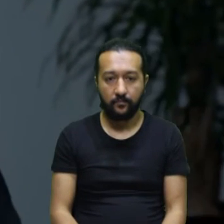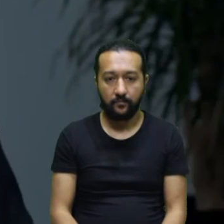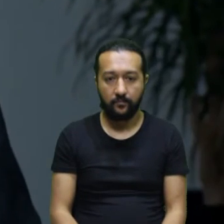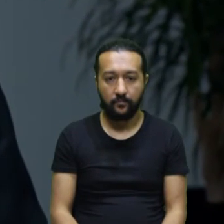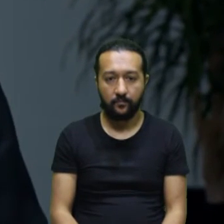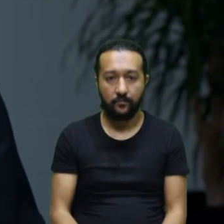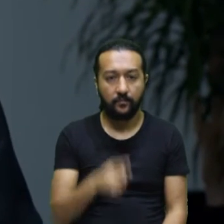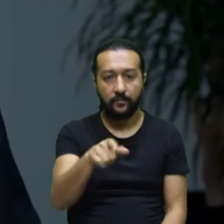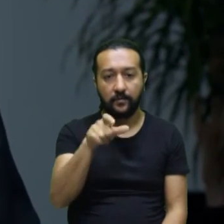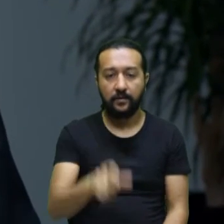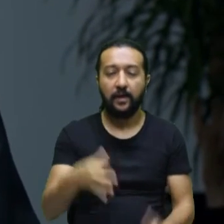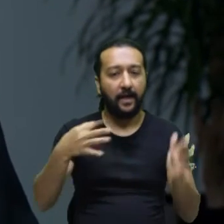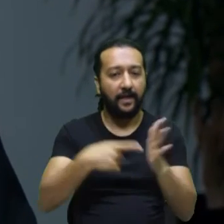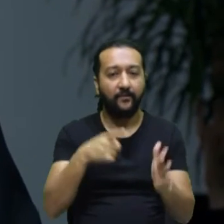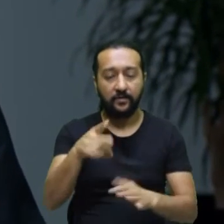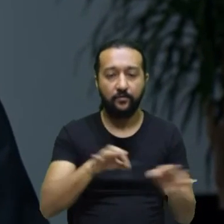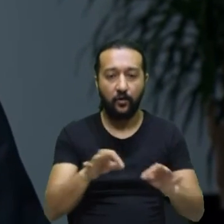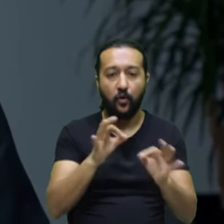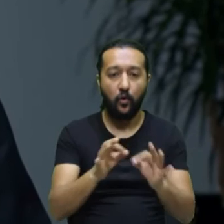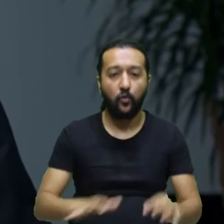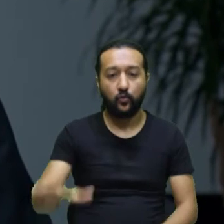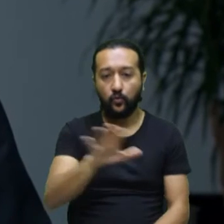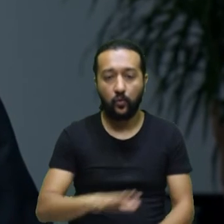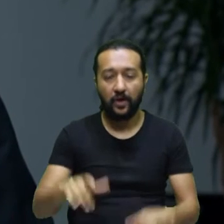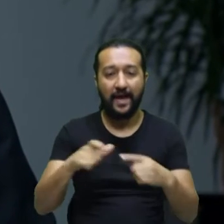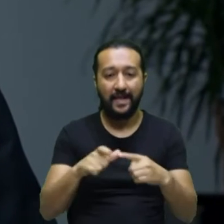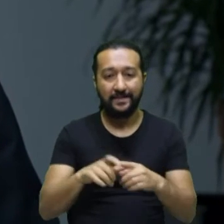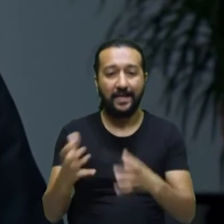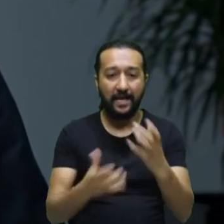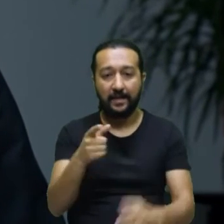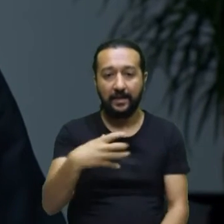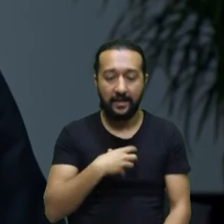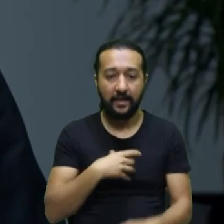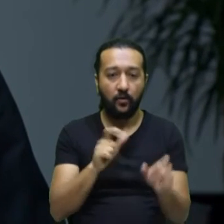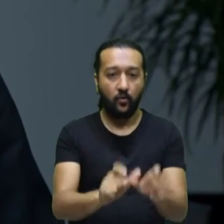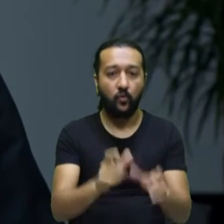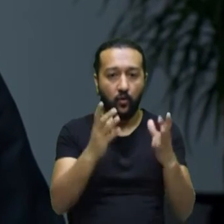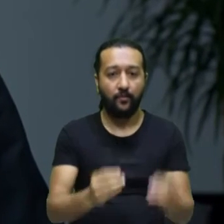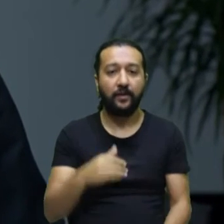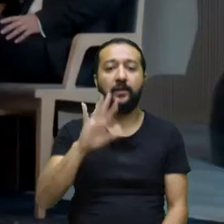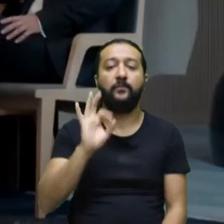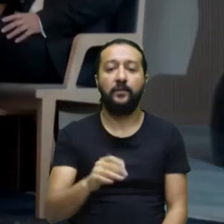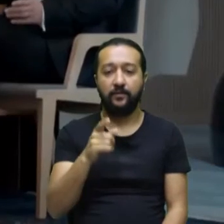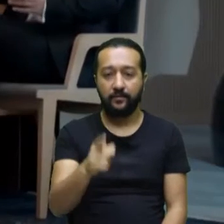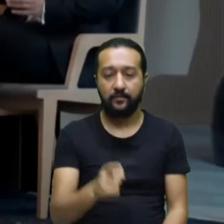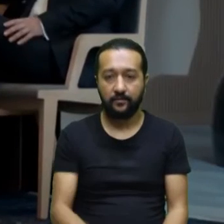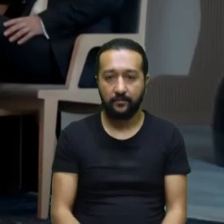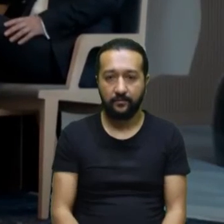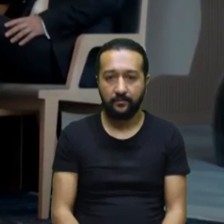aslandı. Sizin hedefiniz Orta Doğu'daki enerji kaynaklarını kendi kontrolünüz altına almak değil mi?